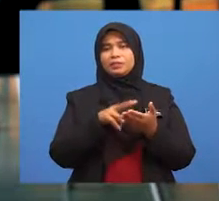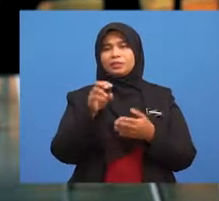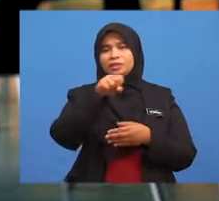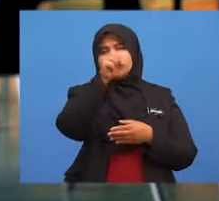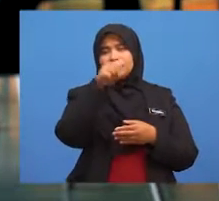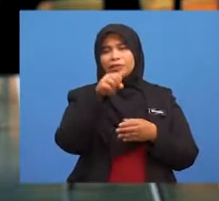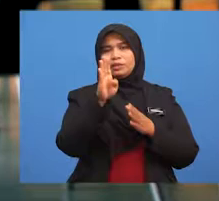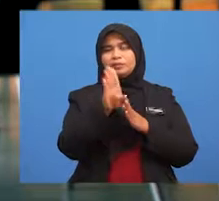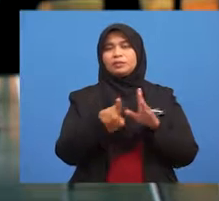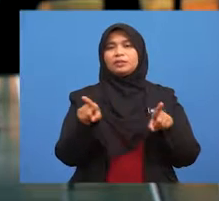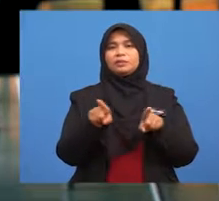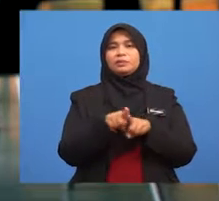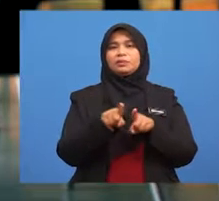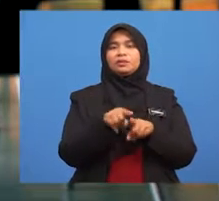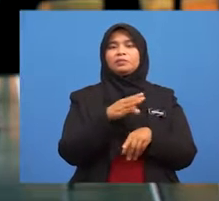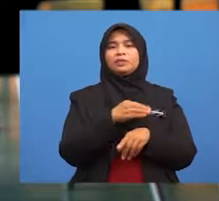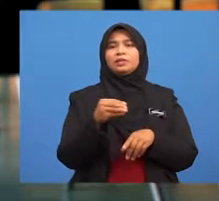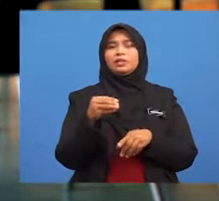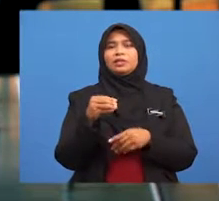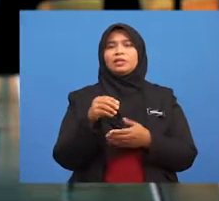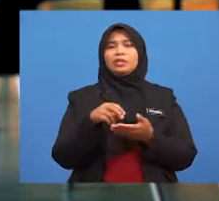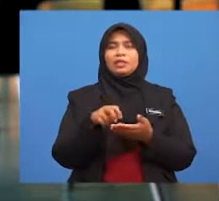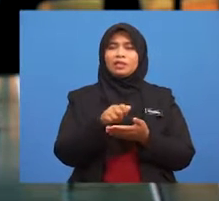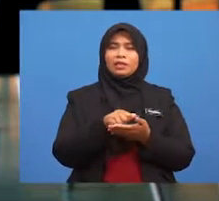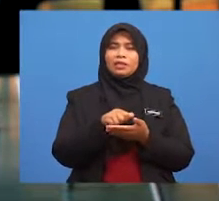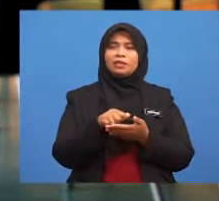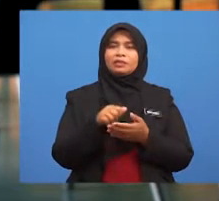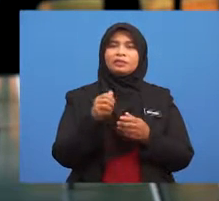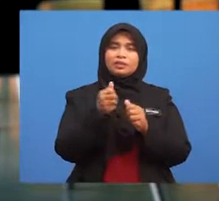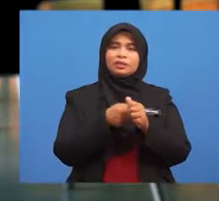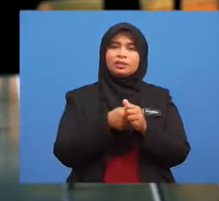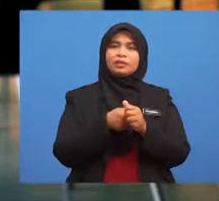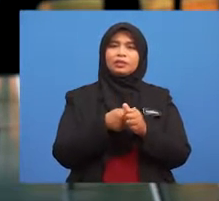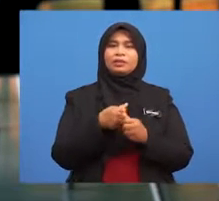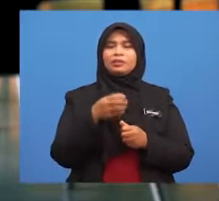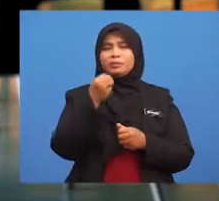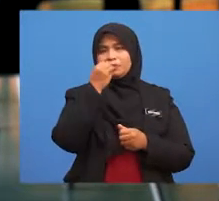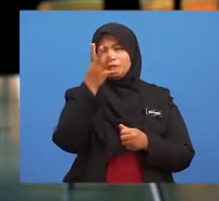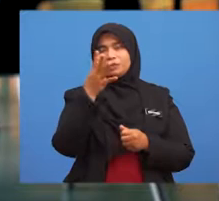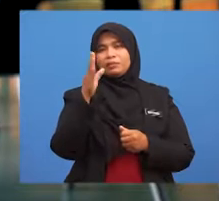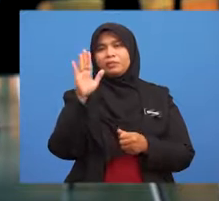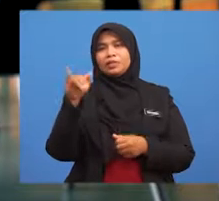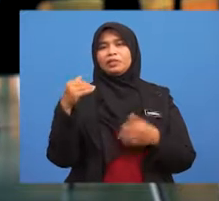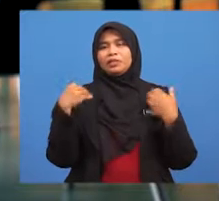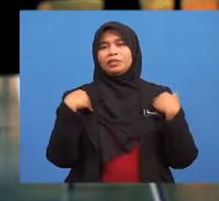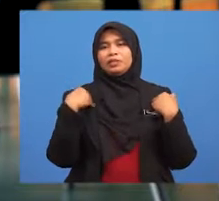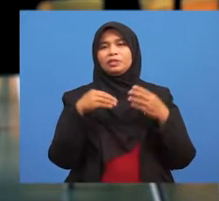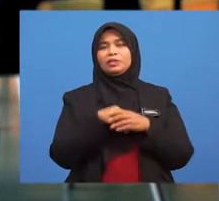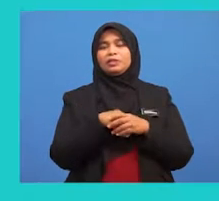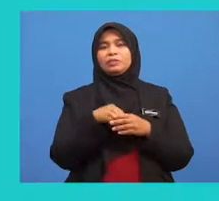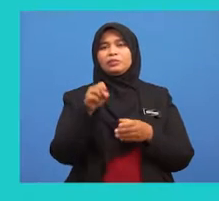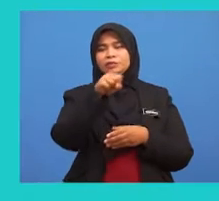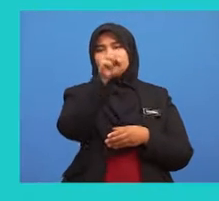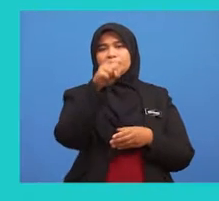soalan bersama-sama dan menganalisis setiap maklumat yang ada dalam